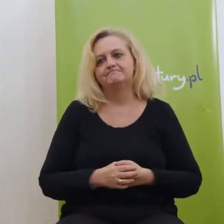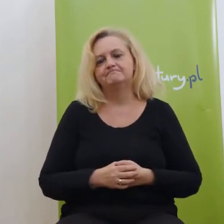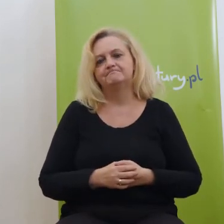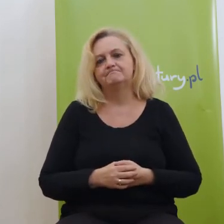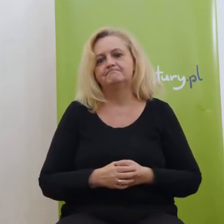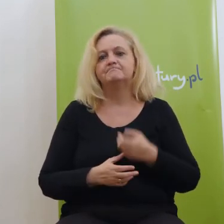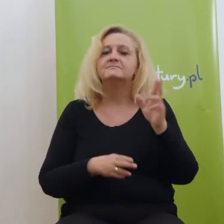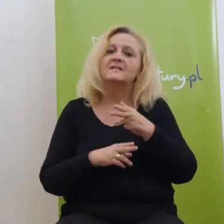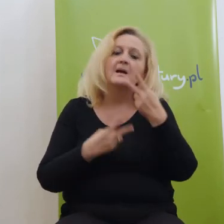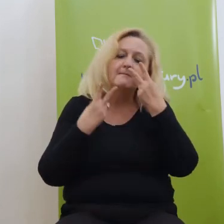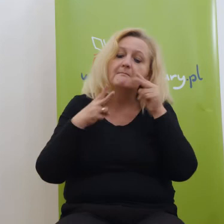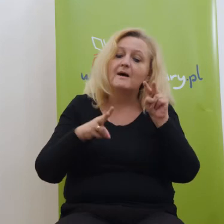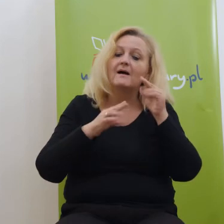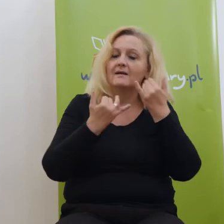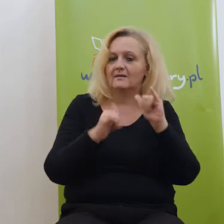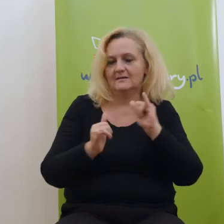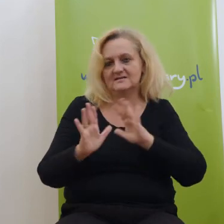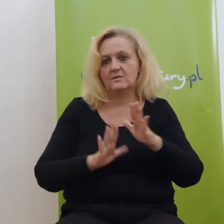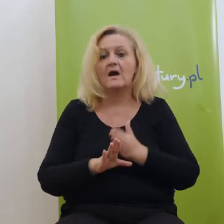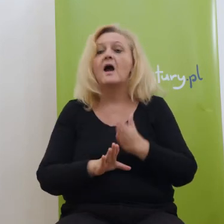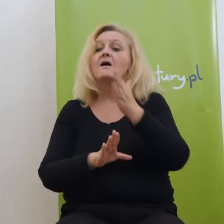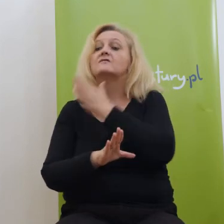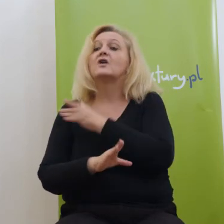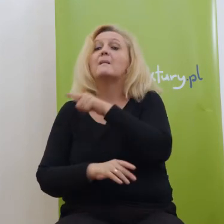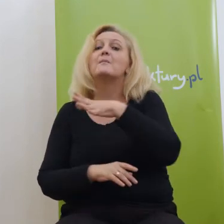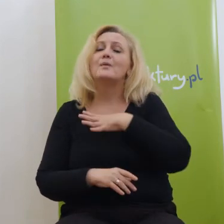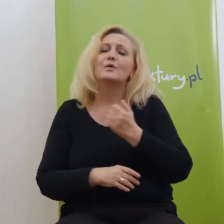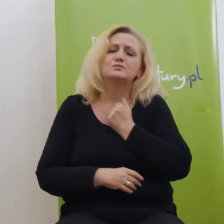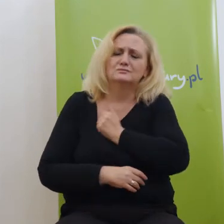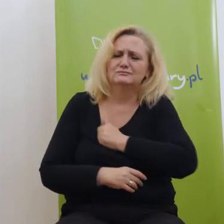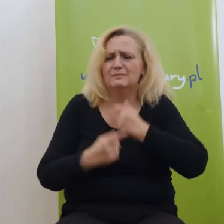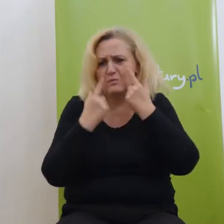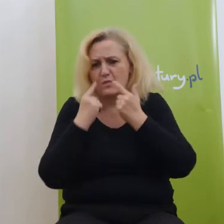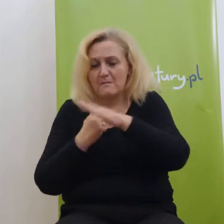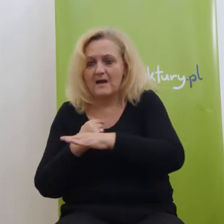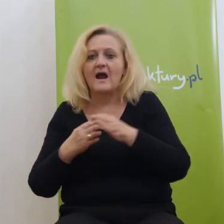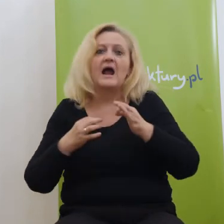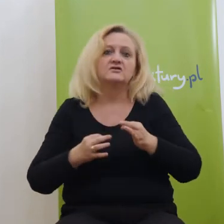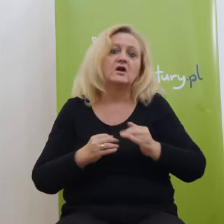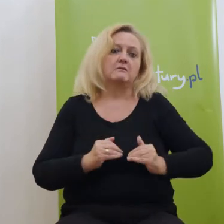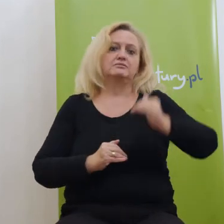Kiedyś będziesz patrzył na to zupełnie inaczej. Wtedy było ci przykro, ale dzisiaj już przecież by ci nie było, prawda?